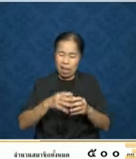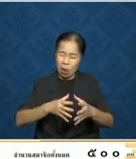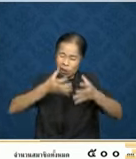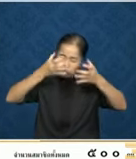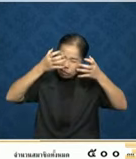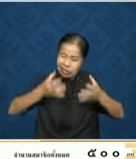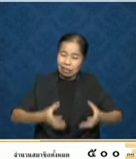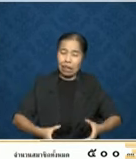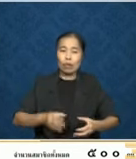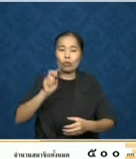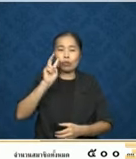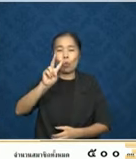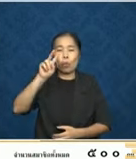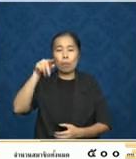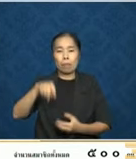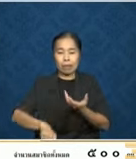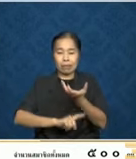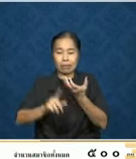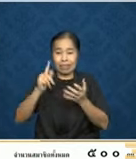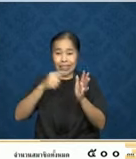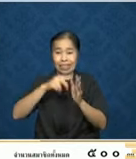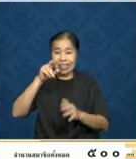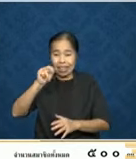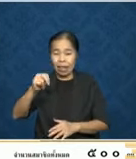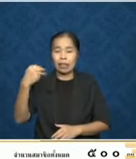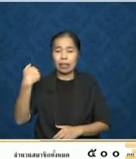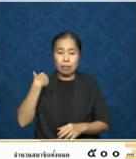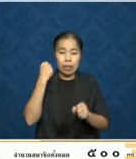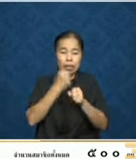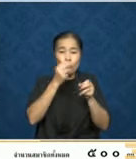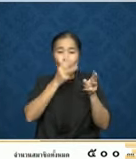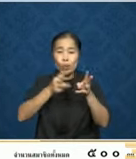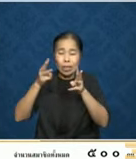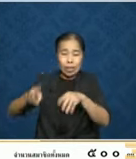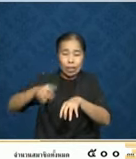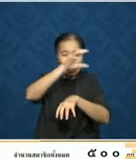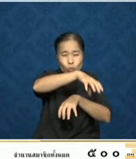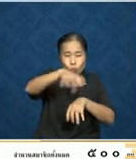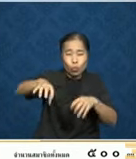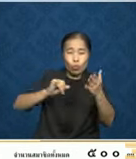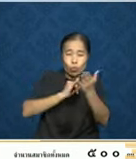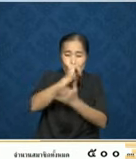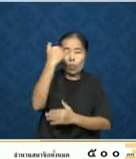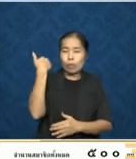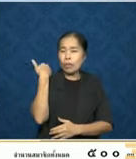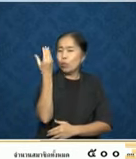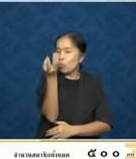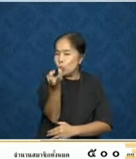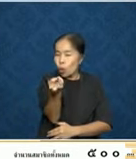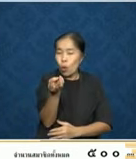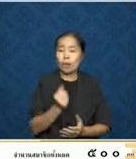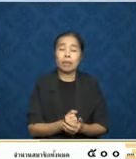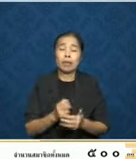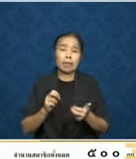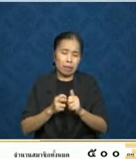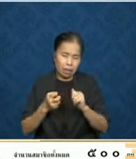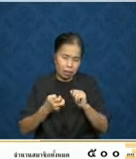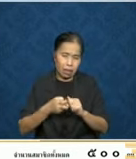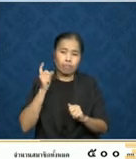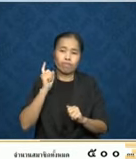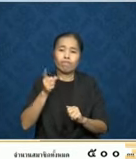ที่มีที่ถูกต้องไม่ถึง100ที่นะครับซึ่ง นี่คือปัญหาที่เกิดขึ้นจริงแล้ว